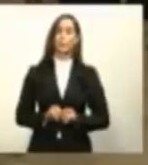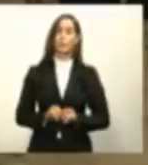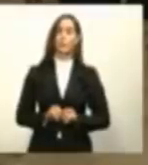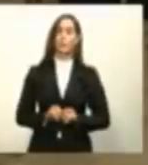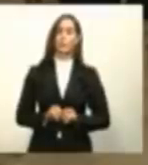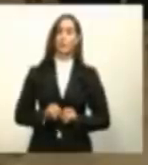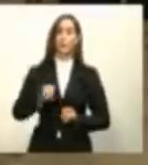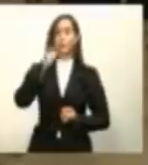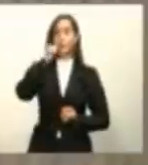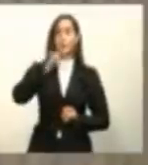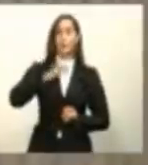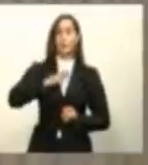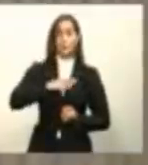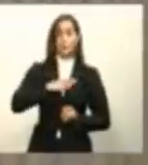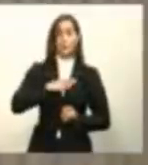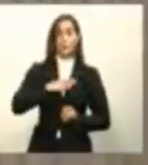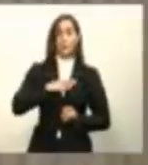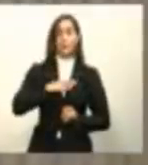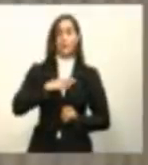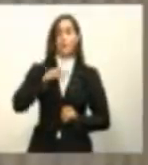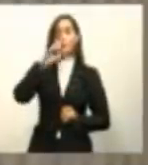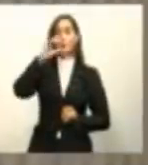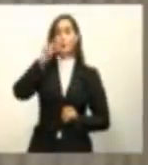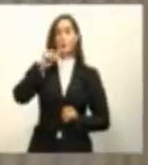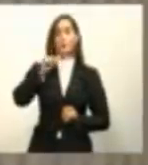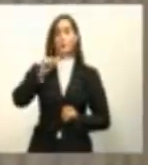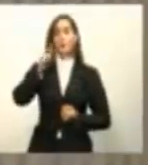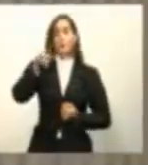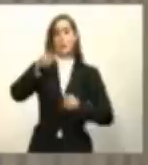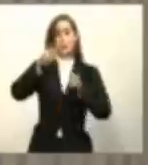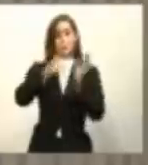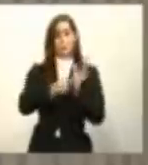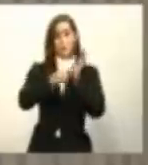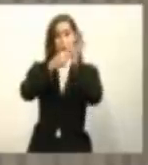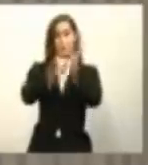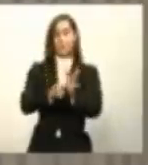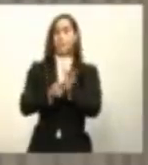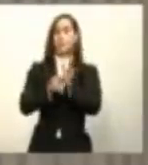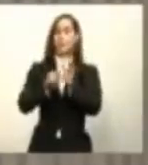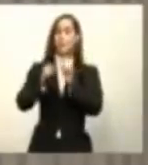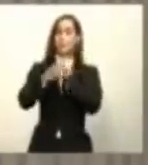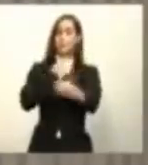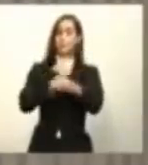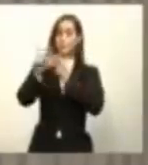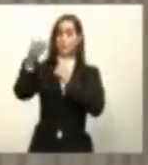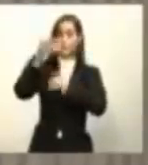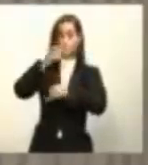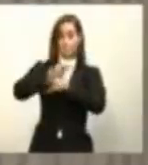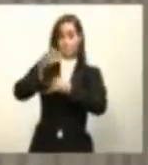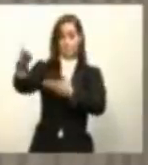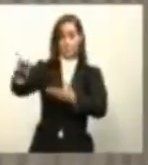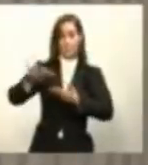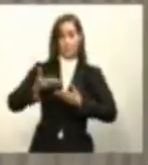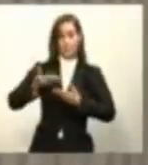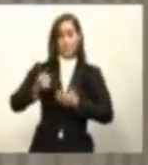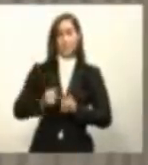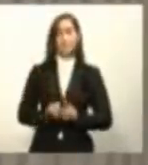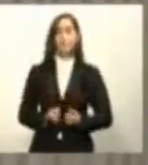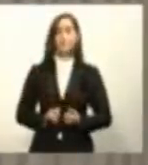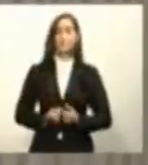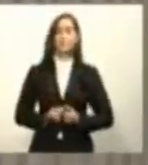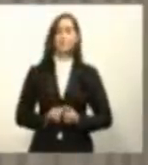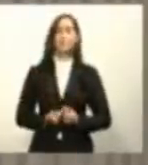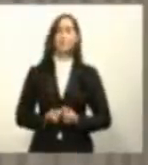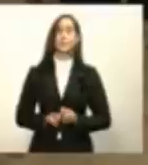un objectif pour capable réduire quantité et femmes haïtiennes et cap vinn fait timoun et nan pays et